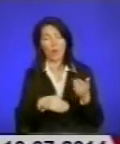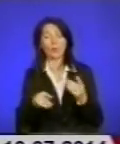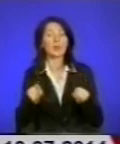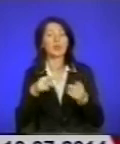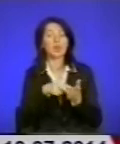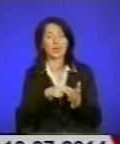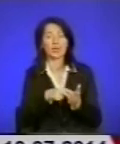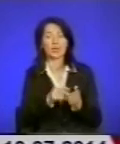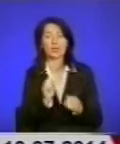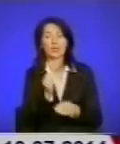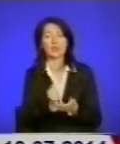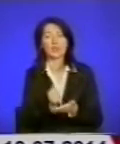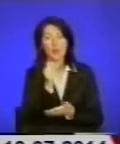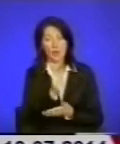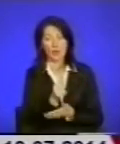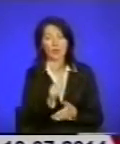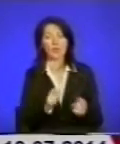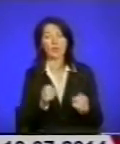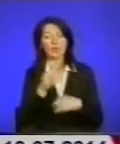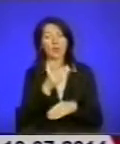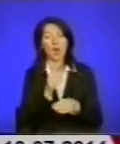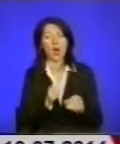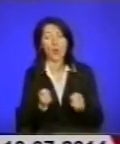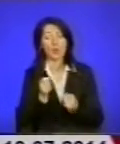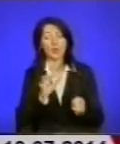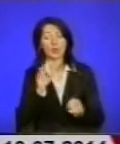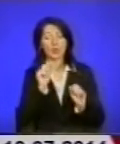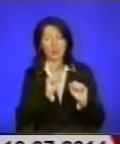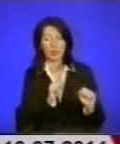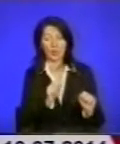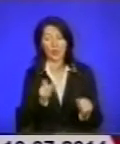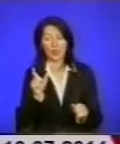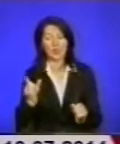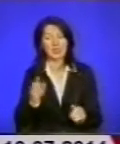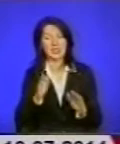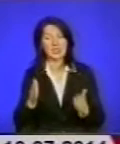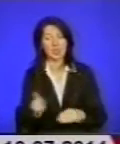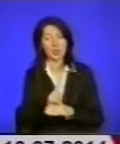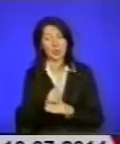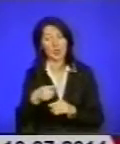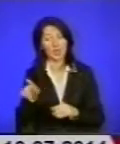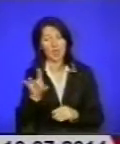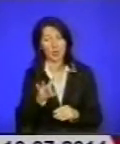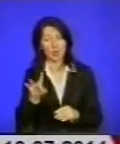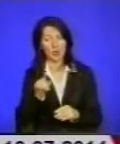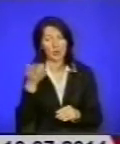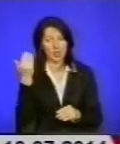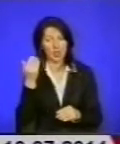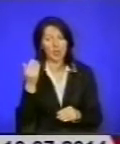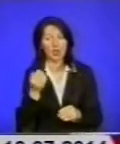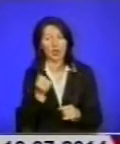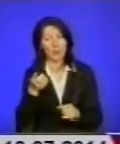соціального захисту жителі не лише Тернопільщини, а й інших регіонів України. Торік виготовили виробів на 12